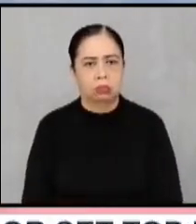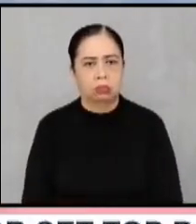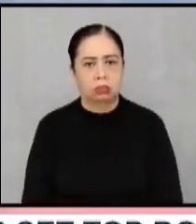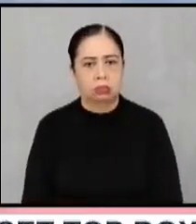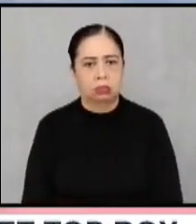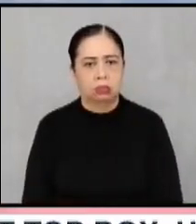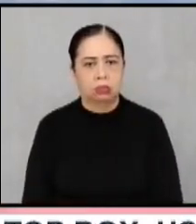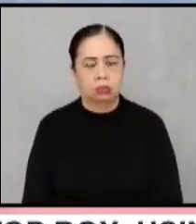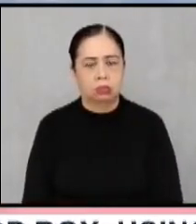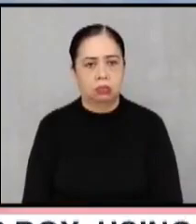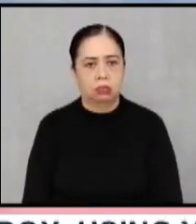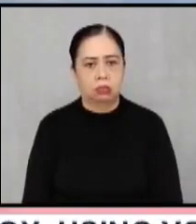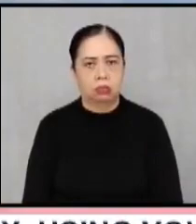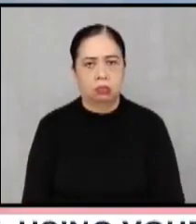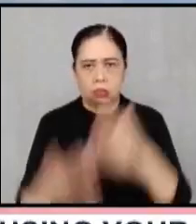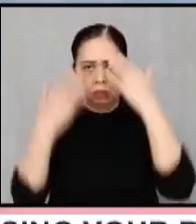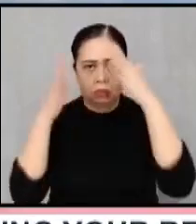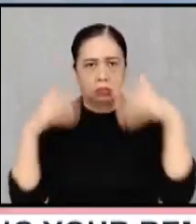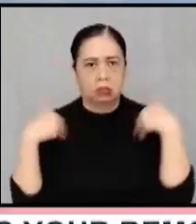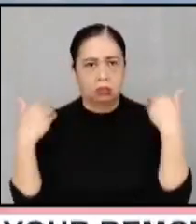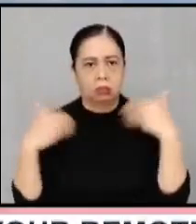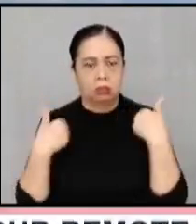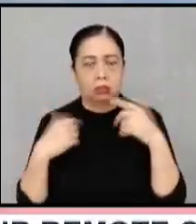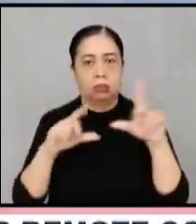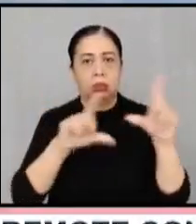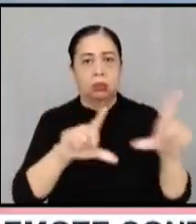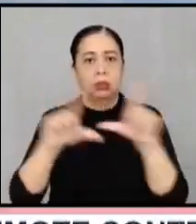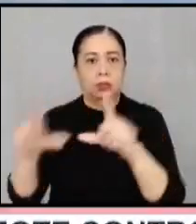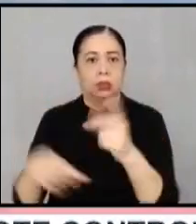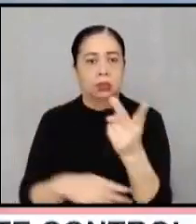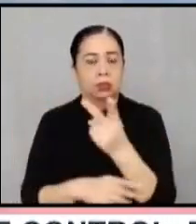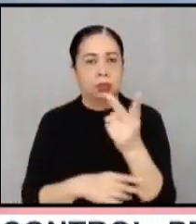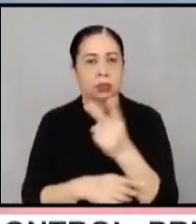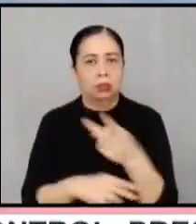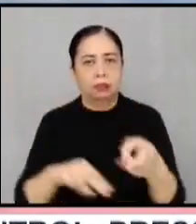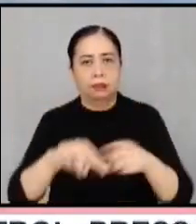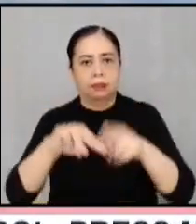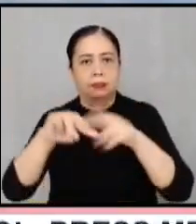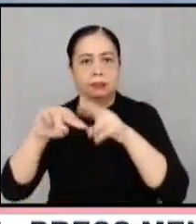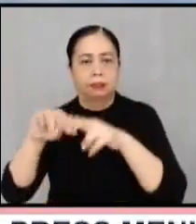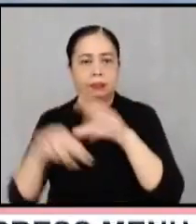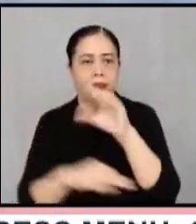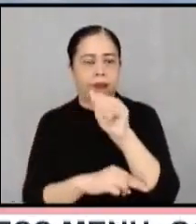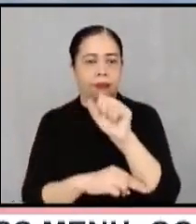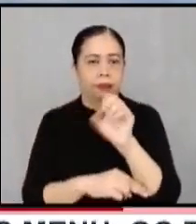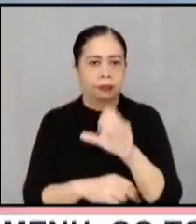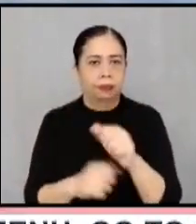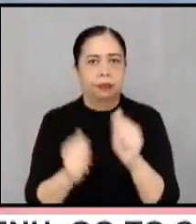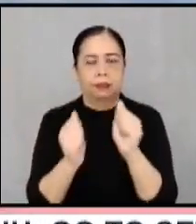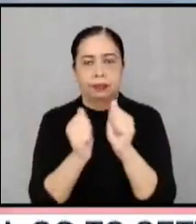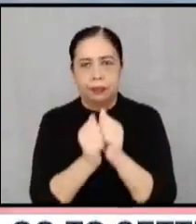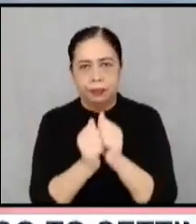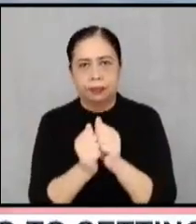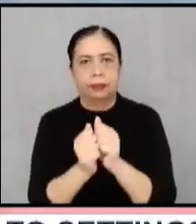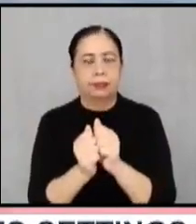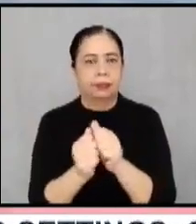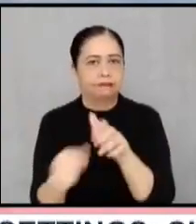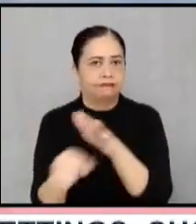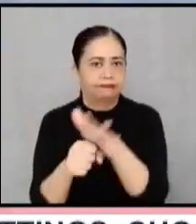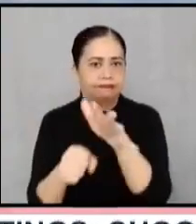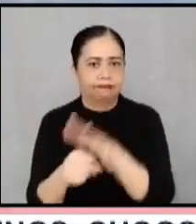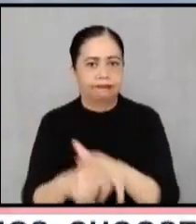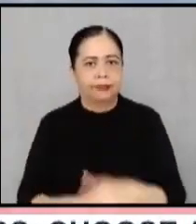Po alam na minor de edad. Mahaharap ang mga suspect sa patong-patong na kaso kabilang ang panggagahasa.